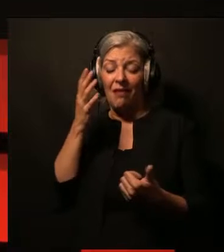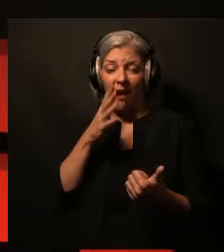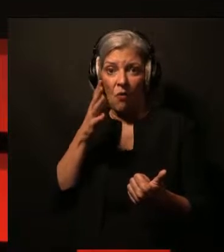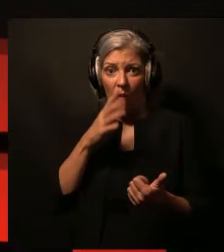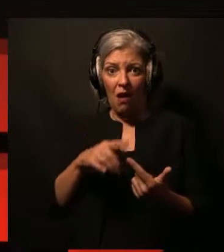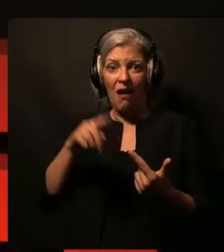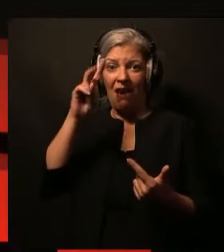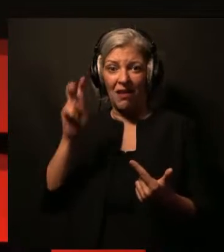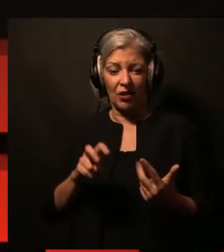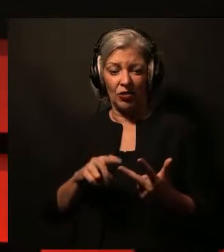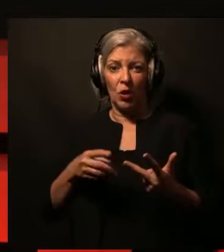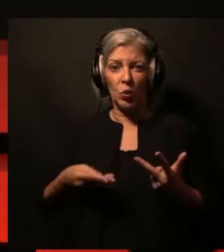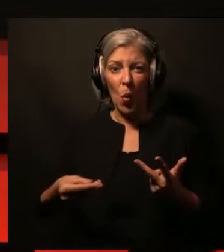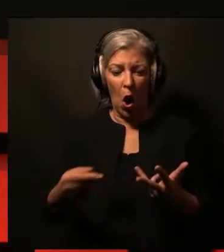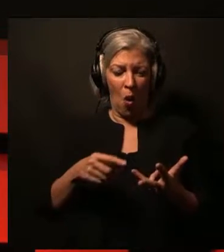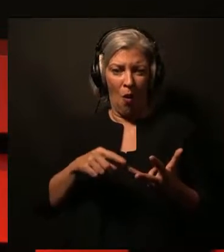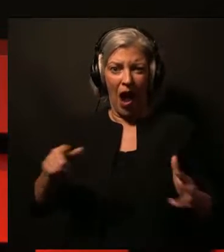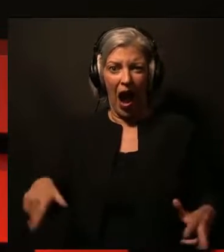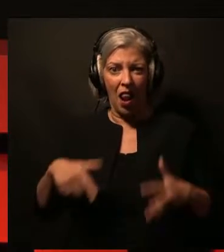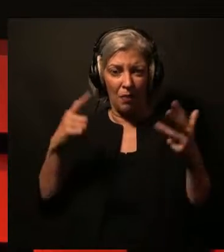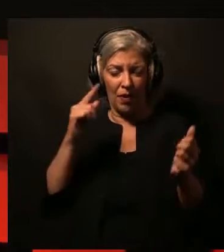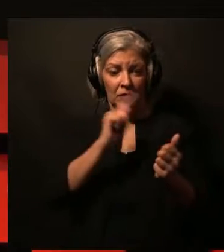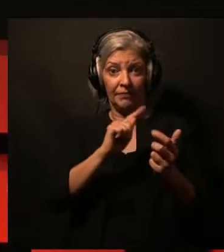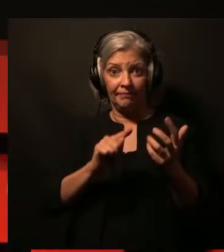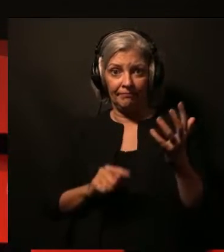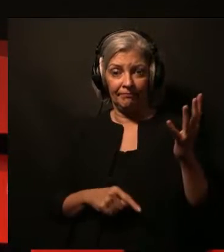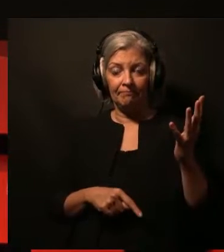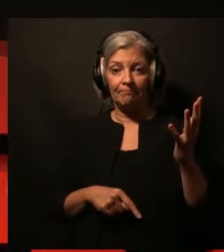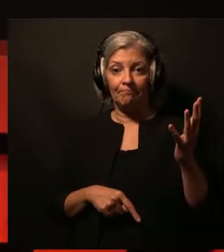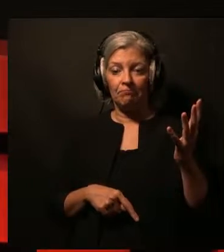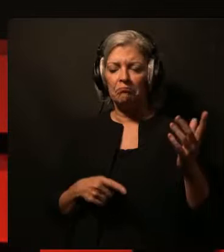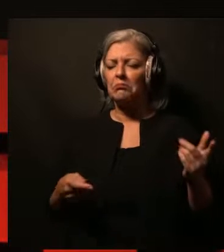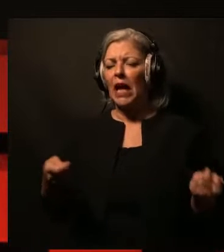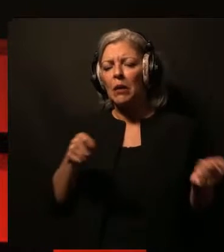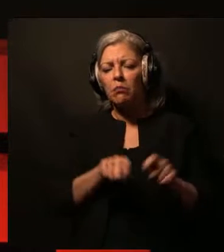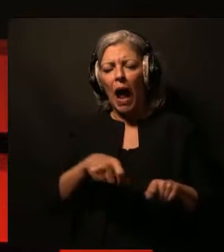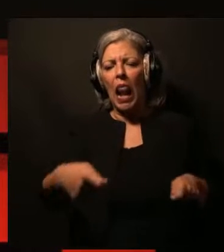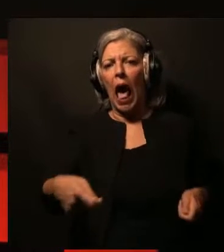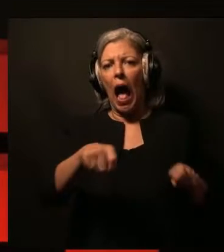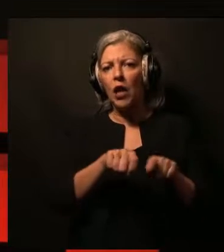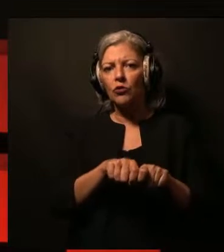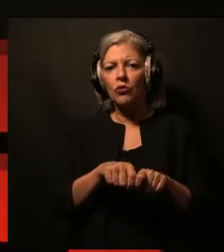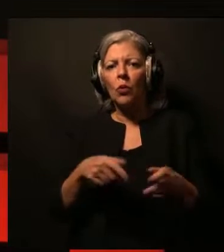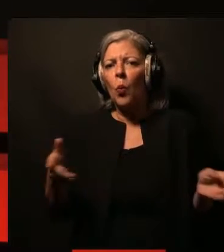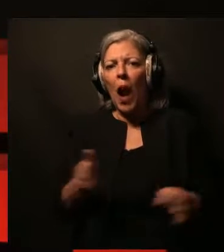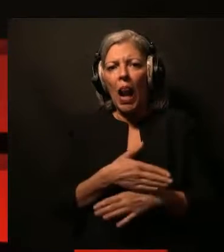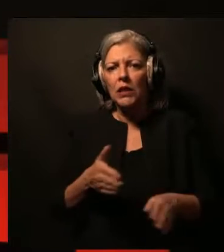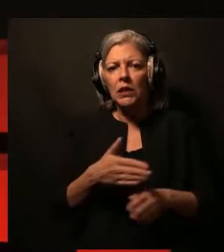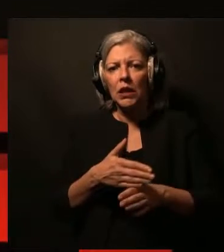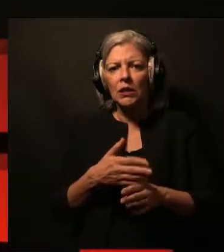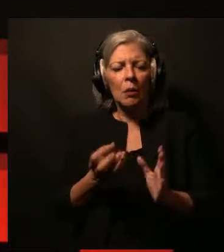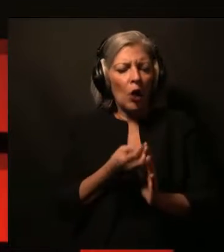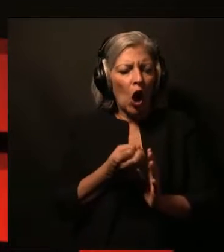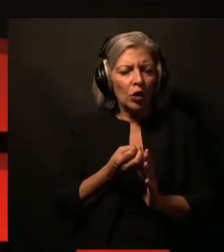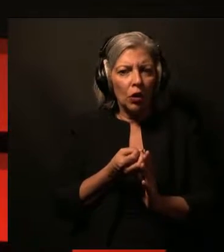energia suolo alberi e qualsiasi imballaggio e qualsiasi prodotto prima o poi diventa un rifiuto da